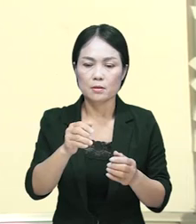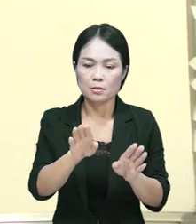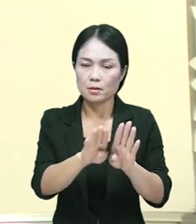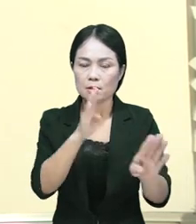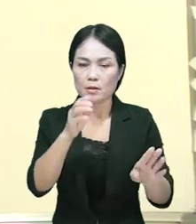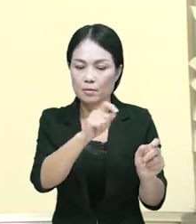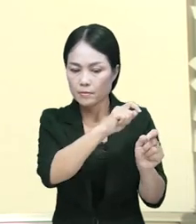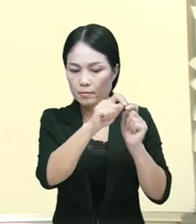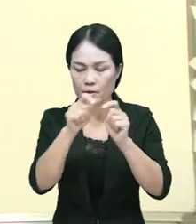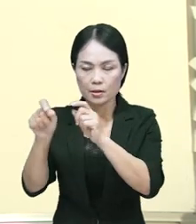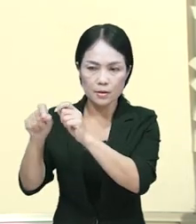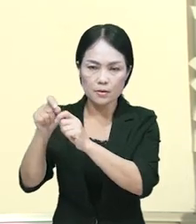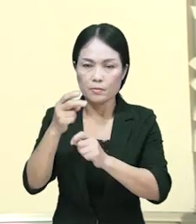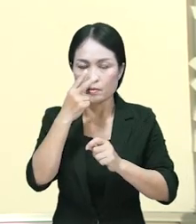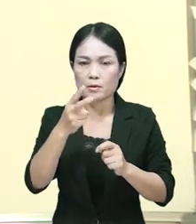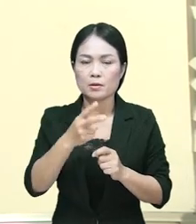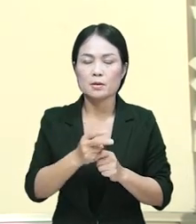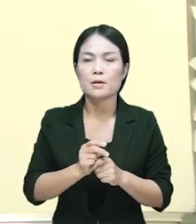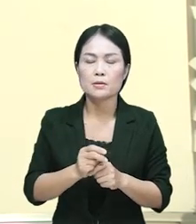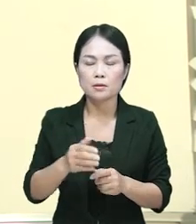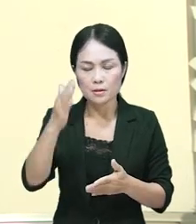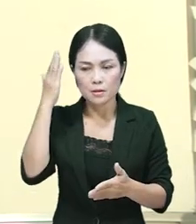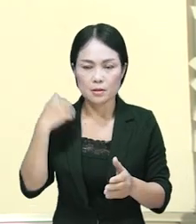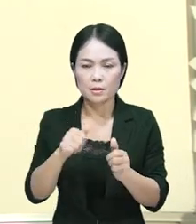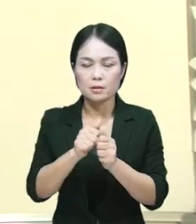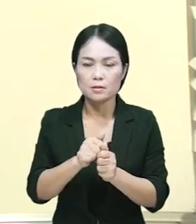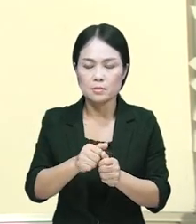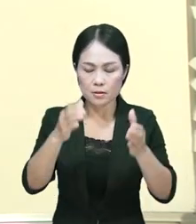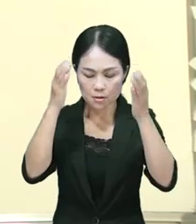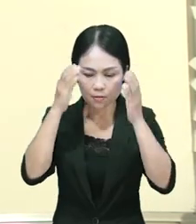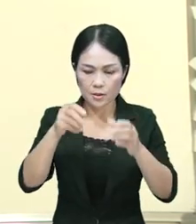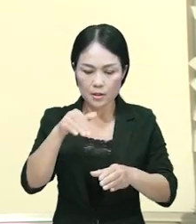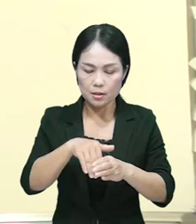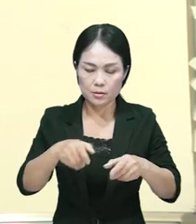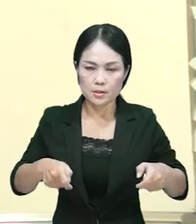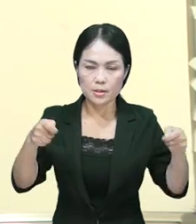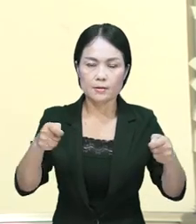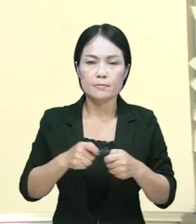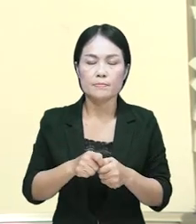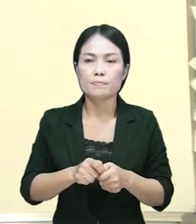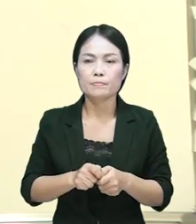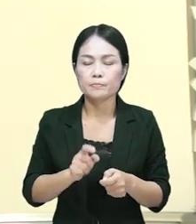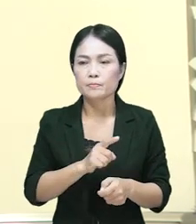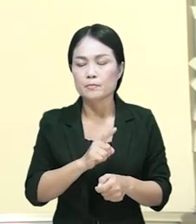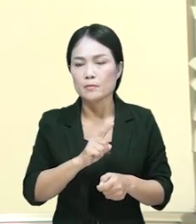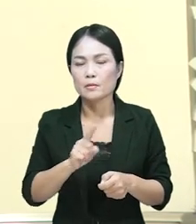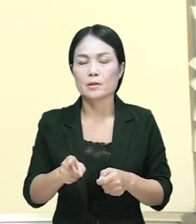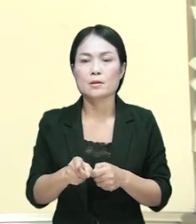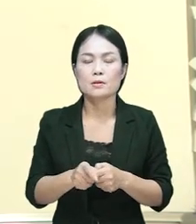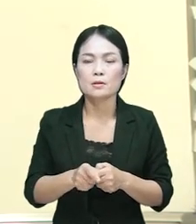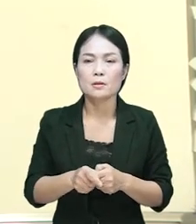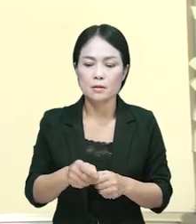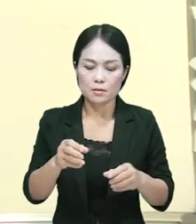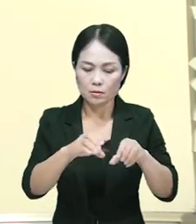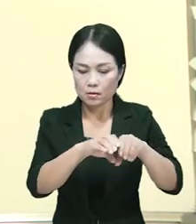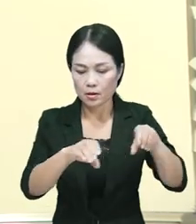មើលឃើញប្រពន្ធជាប់ក្បាលនៅក្នុងឆ្នាំងគាត់យកដំបងវាយ